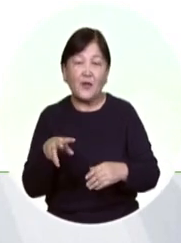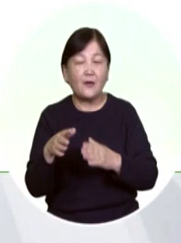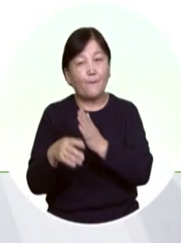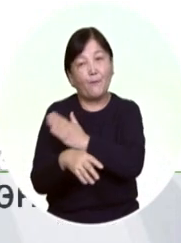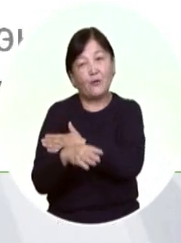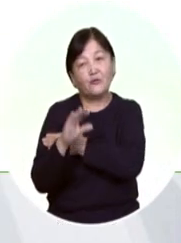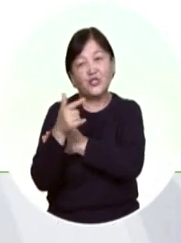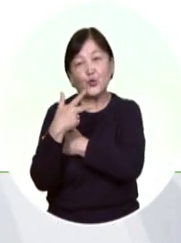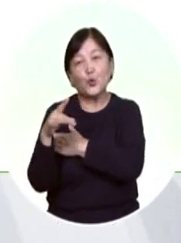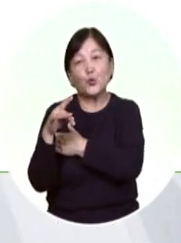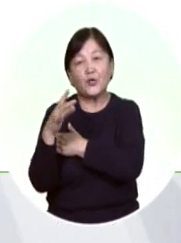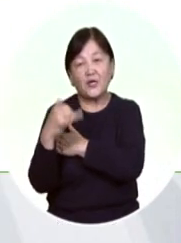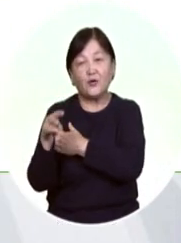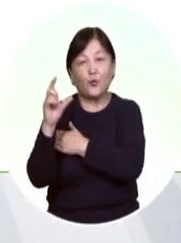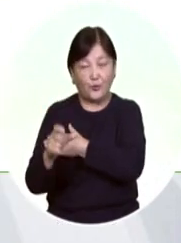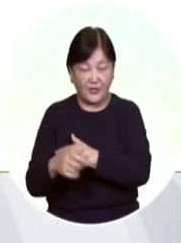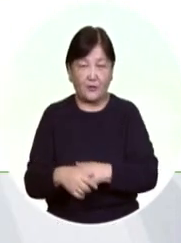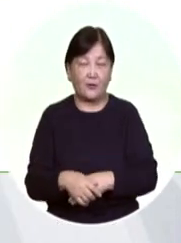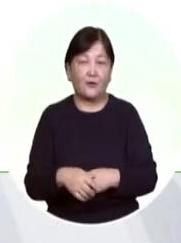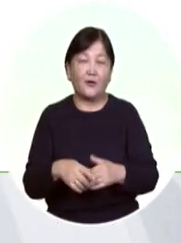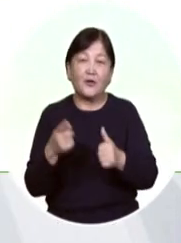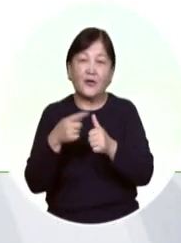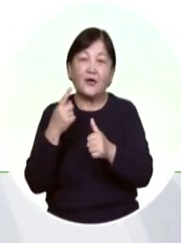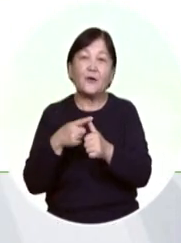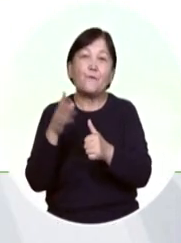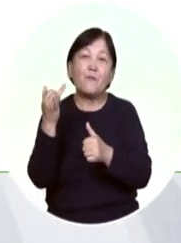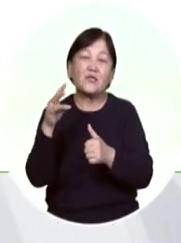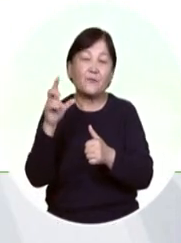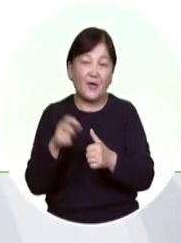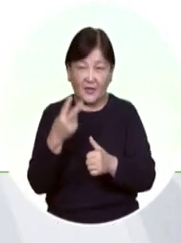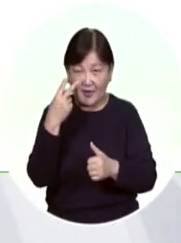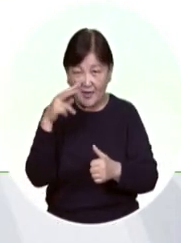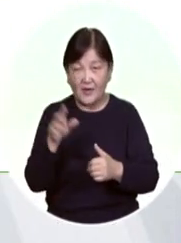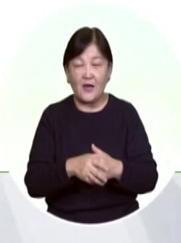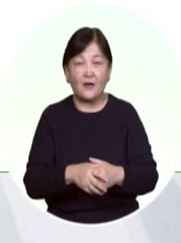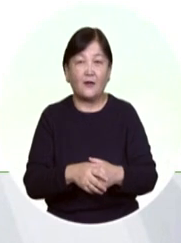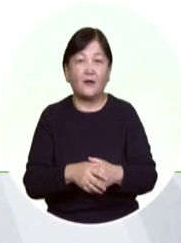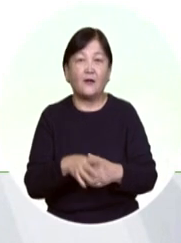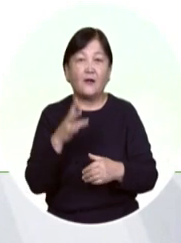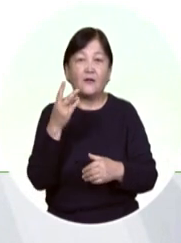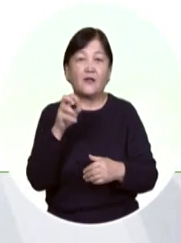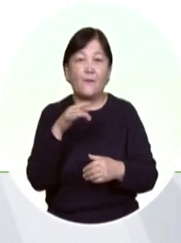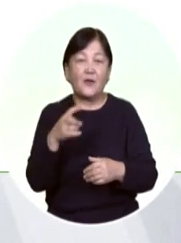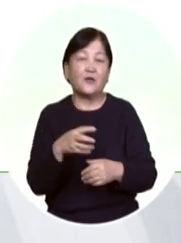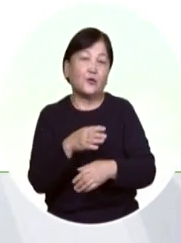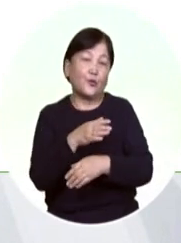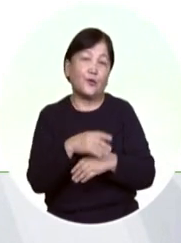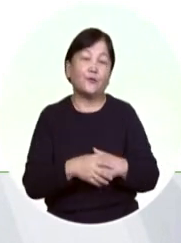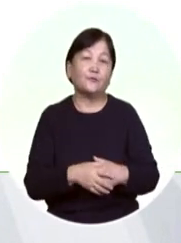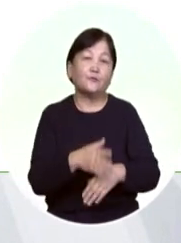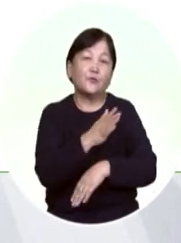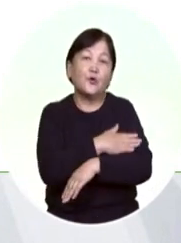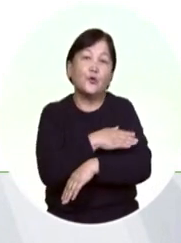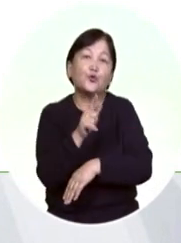байгаа. За, хин хин байсан байна уу? Нэрийг нь ингээд эндээс хараарай. За, намын баруун жигүүрийн хин. За, дараачийнх